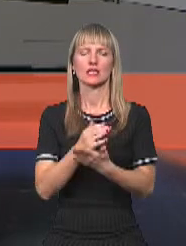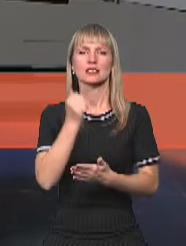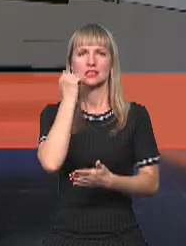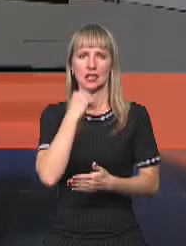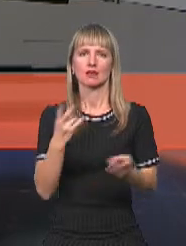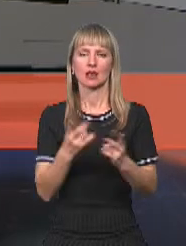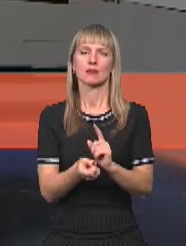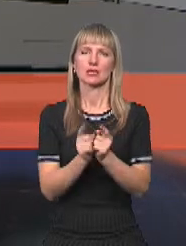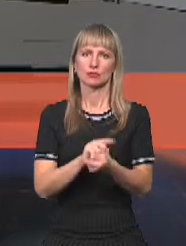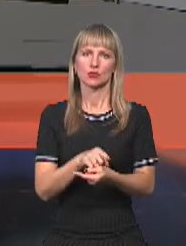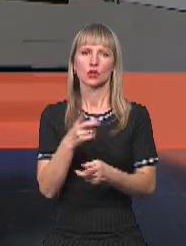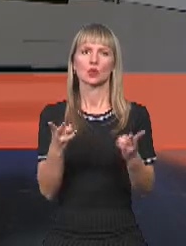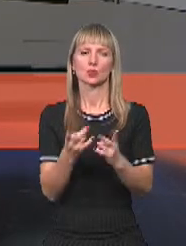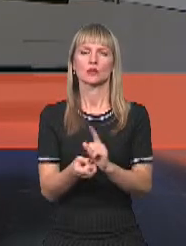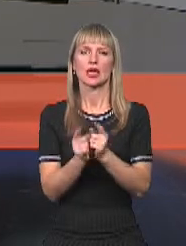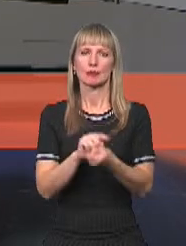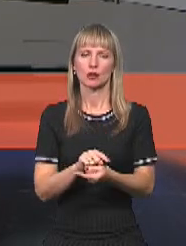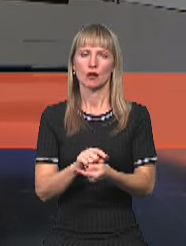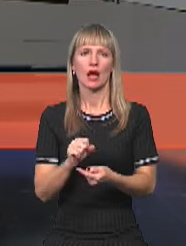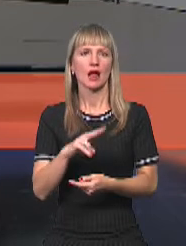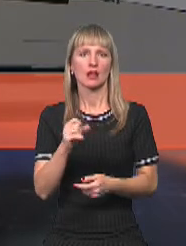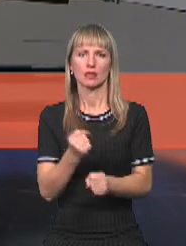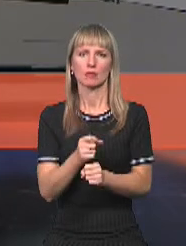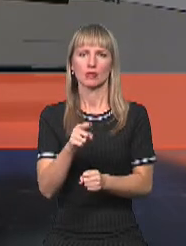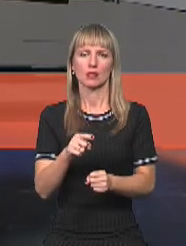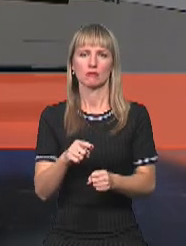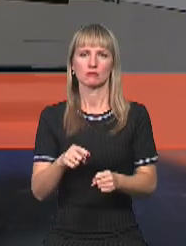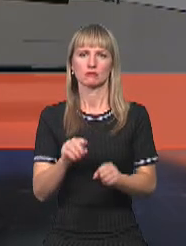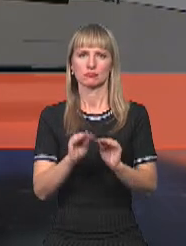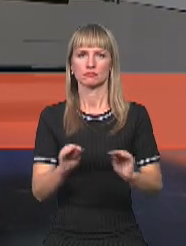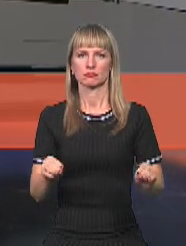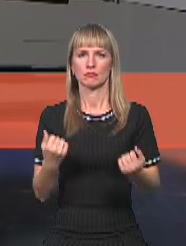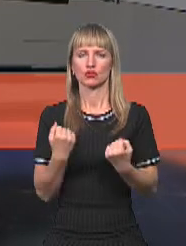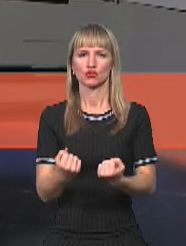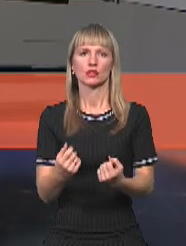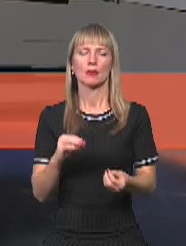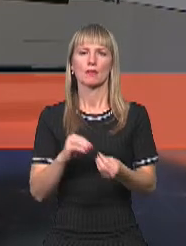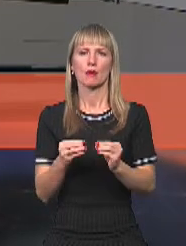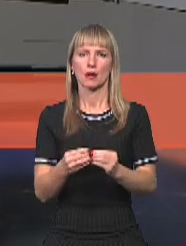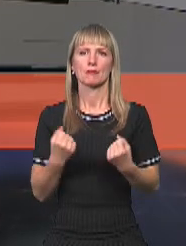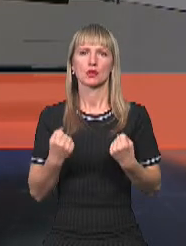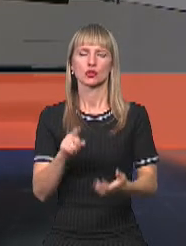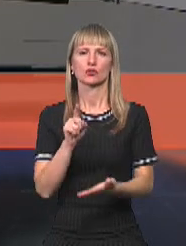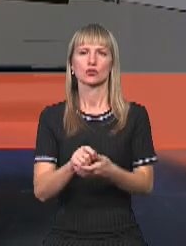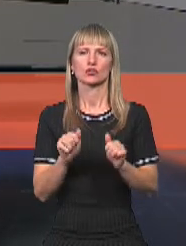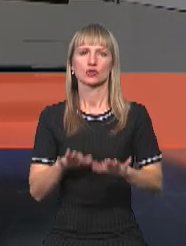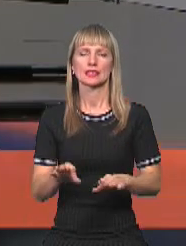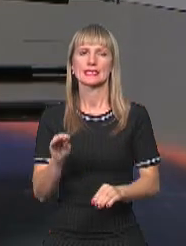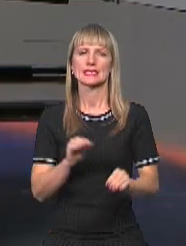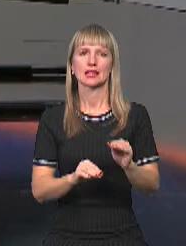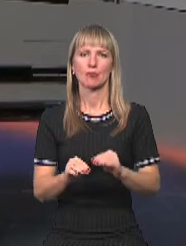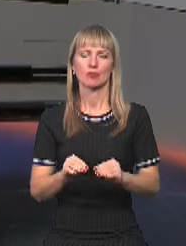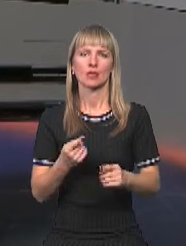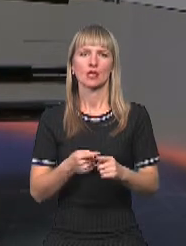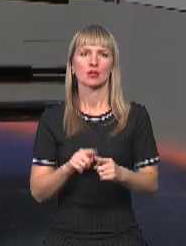Чиновники, їх треба замінювати, розумієте, але не робити там паркінги замість цього. Знову ж таки, проблема з транспортом повинна вирішуватися системно. Це